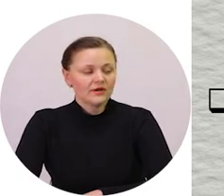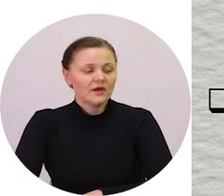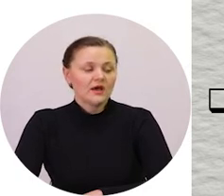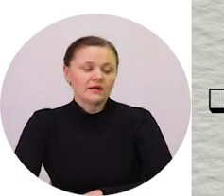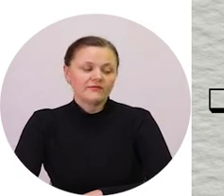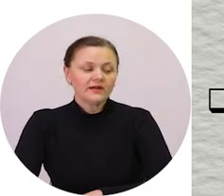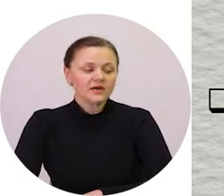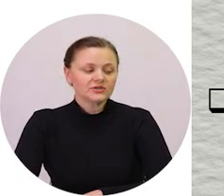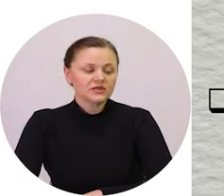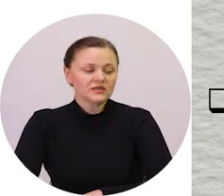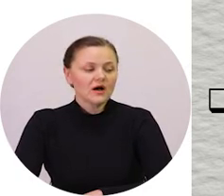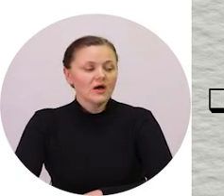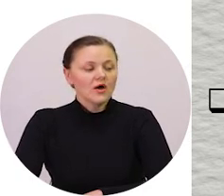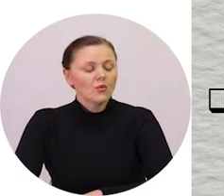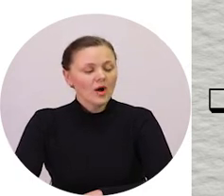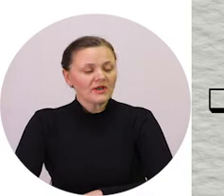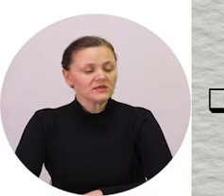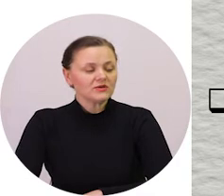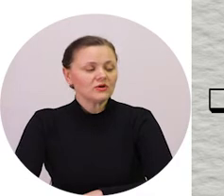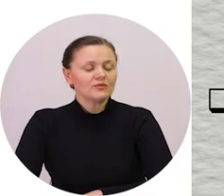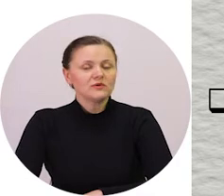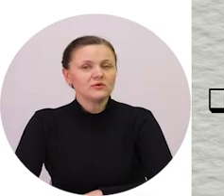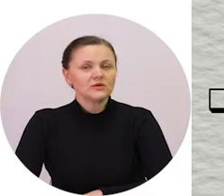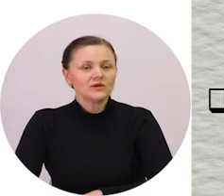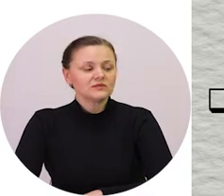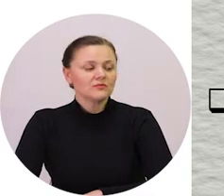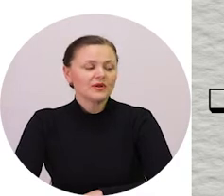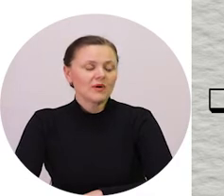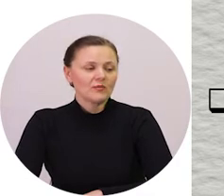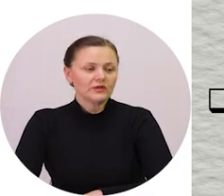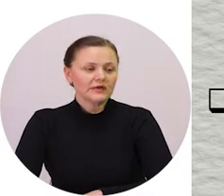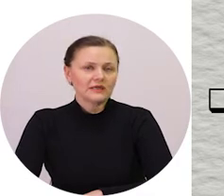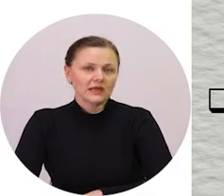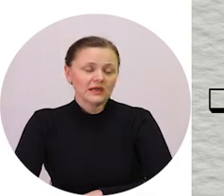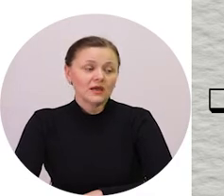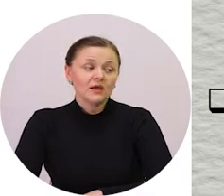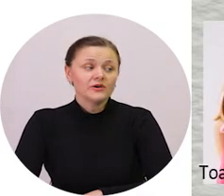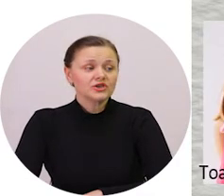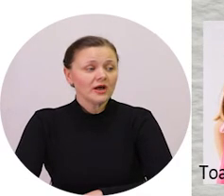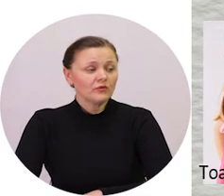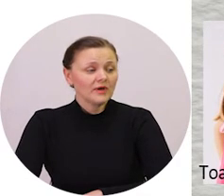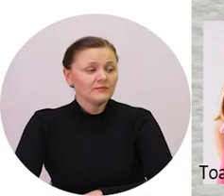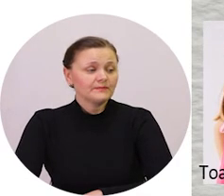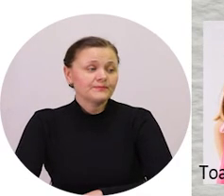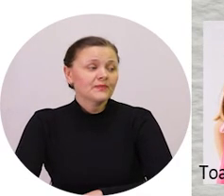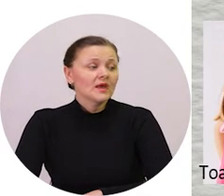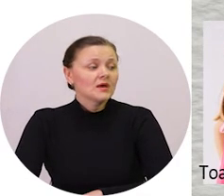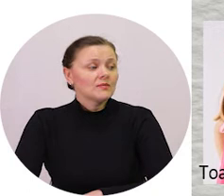șanselor. În afară de aceasta, oamenii se deosebesc prin mai multe criterii, și